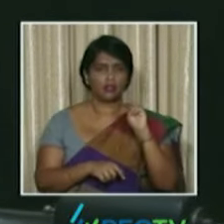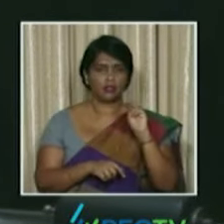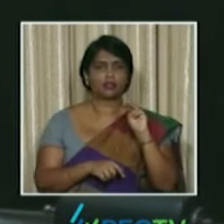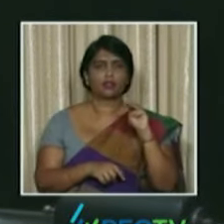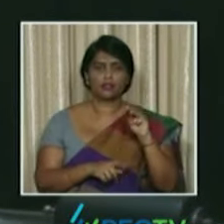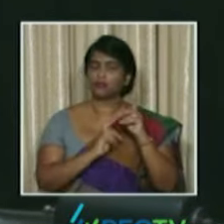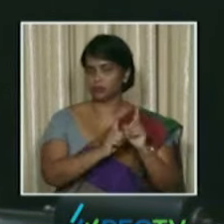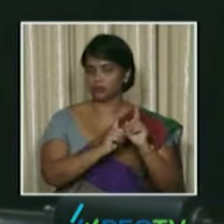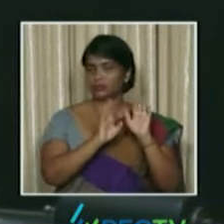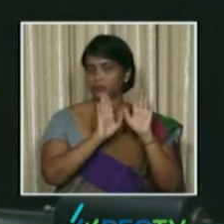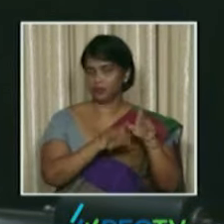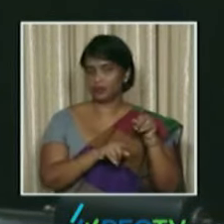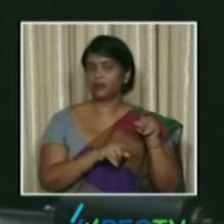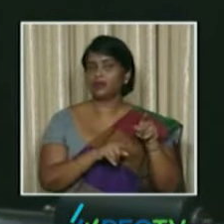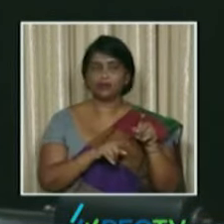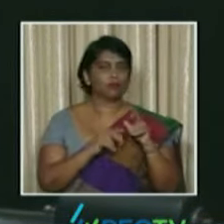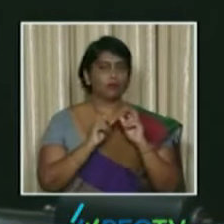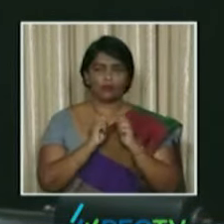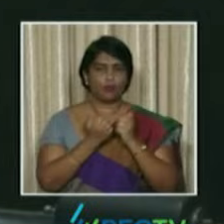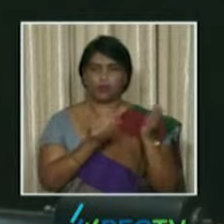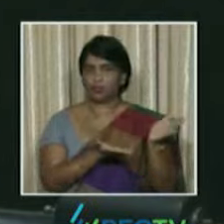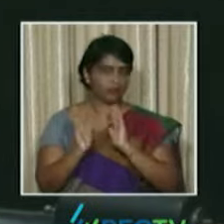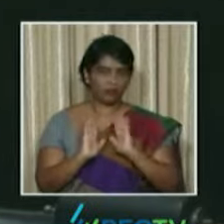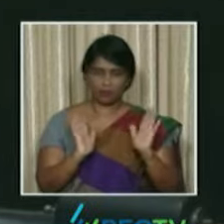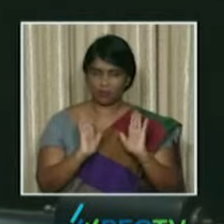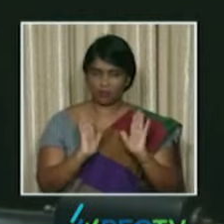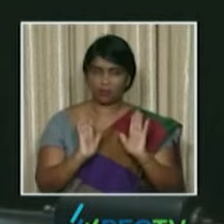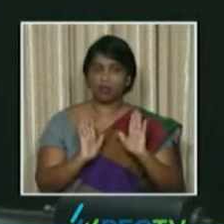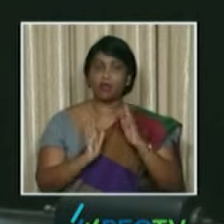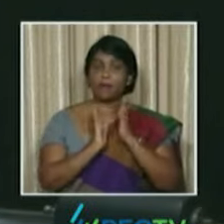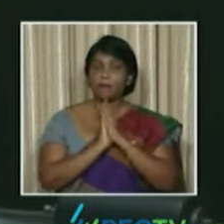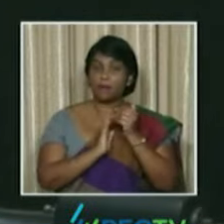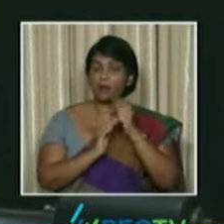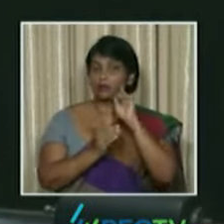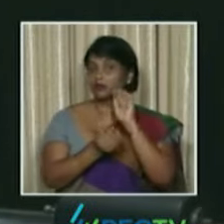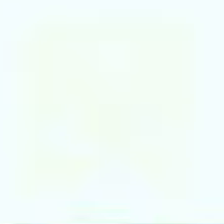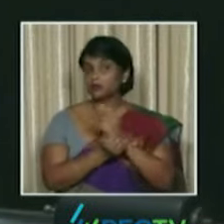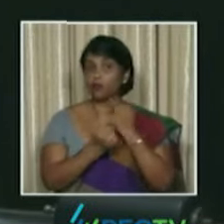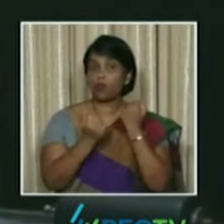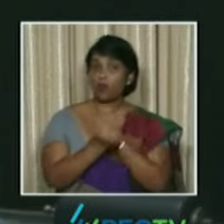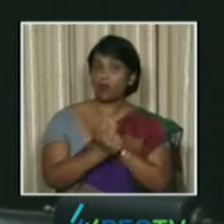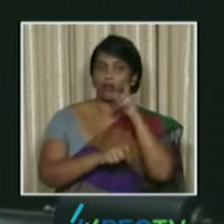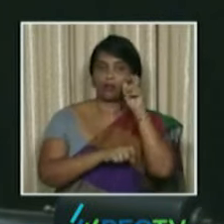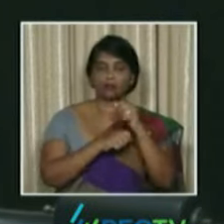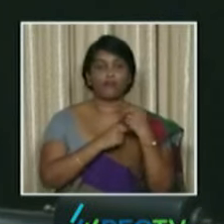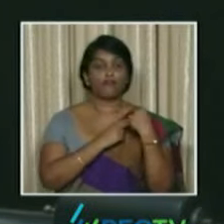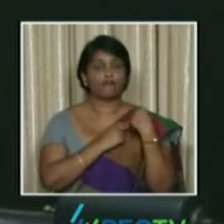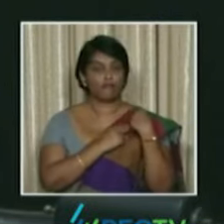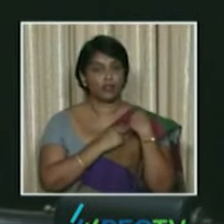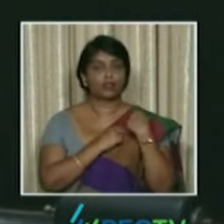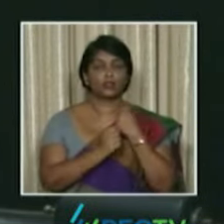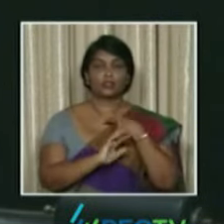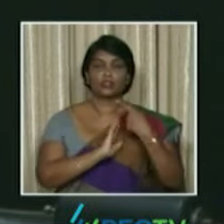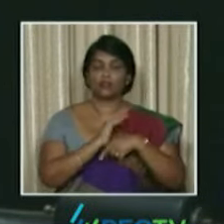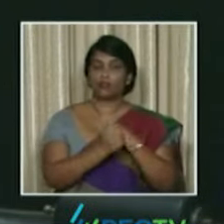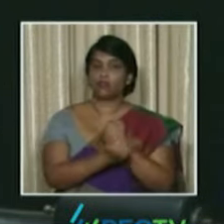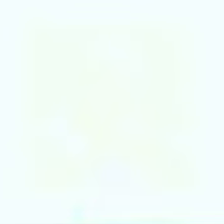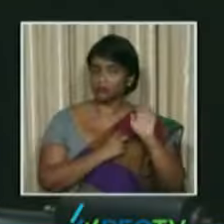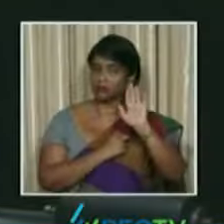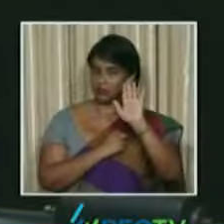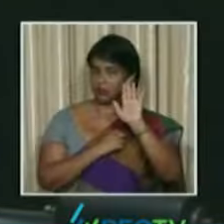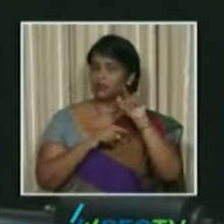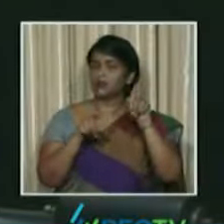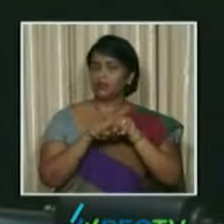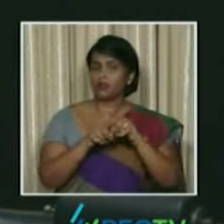ඒ ස්ථානයේ ඉන්නවා. ඒකේ කිසිම ඉවත් කිරීමක් කරලා නැහැ. පුදබිමේ ආරක්ෂාව සම්බන්ධයෙන් වගකීම ශ්‍රී ලංකා පොලිසිය බාර අරගෙන